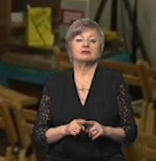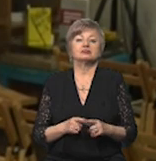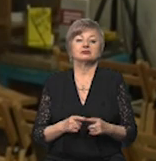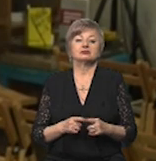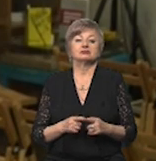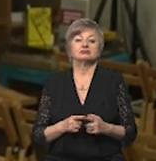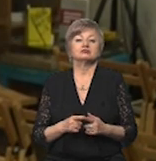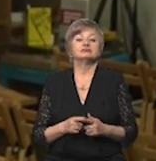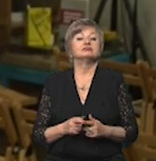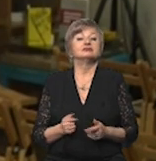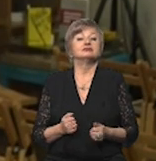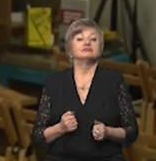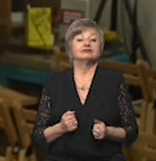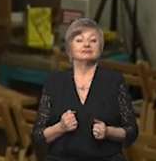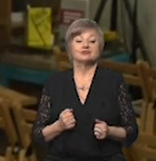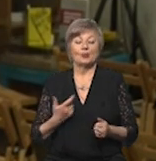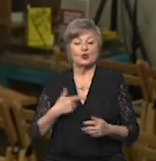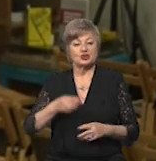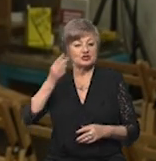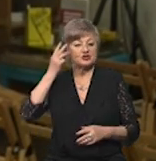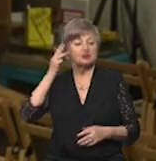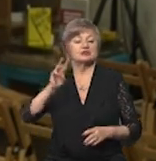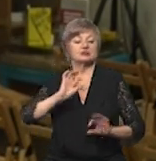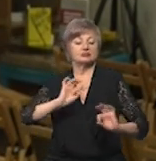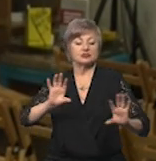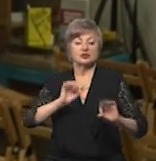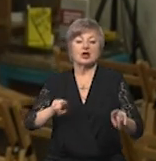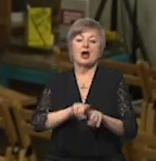знаєте, такому стилі Маяковського, такого,